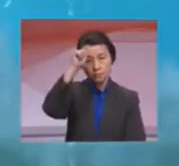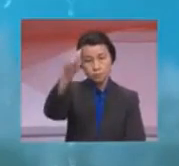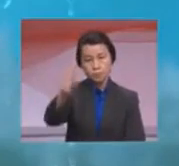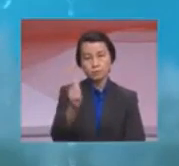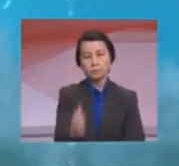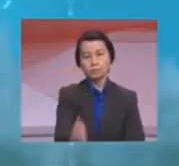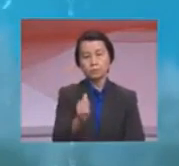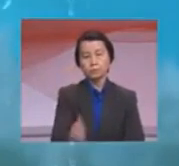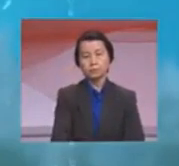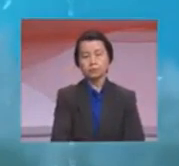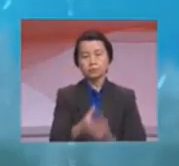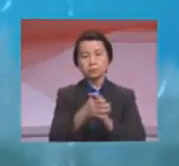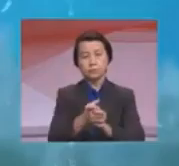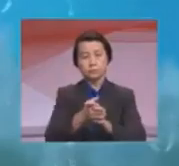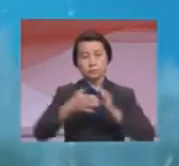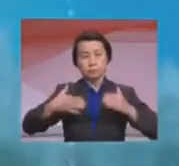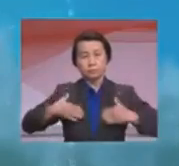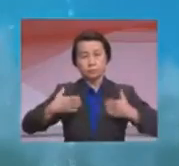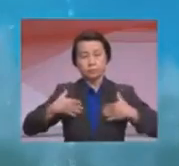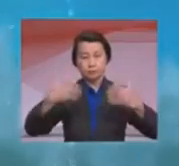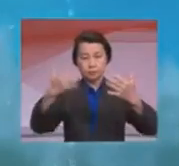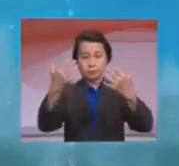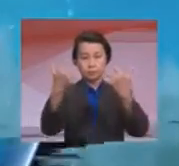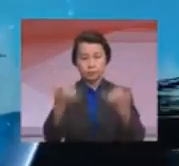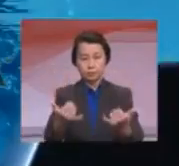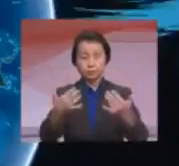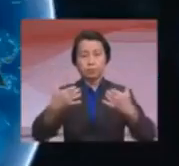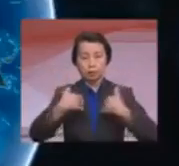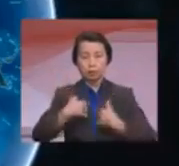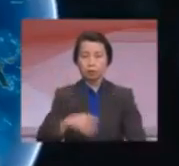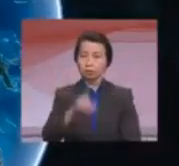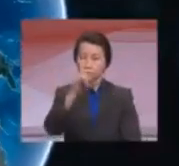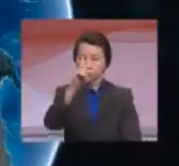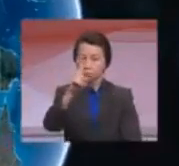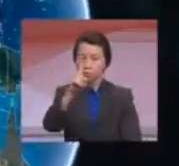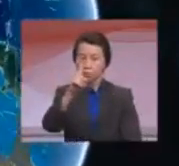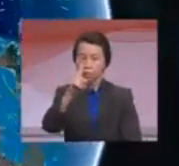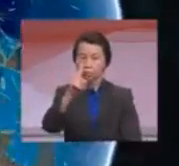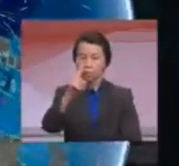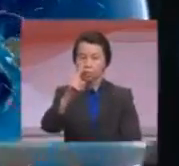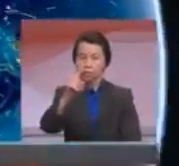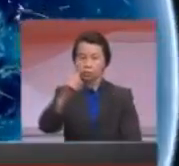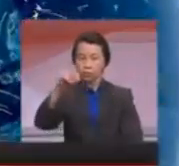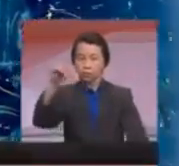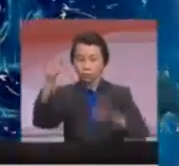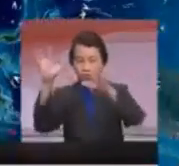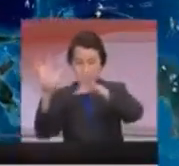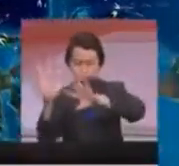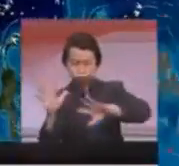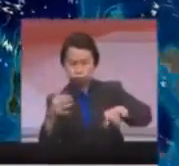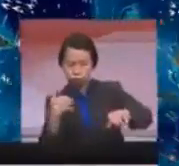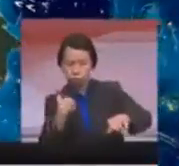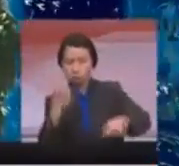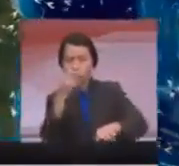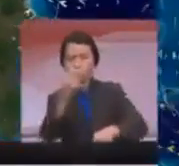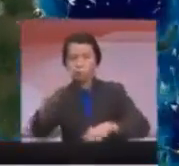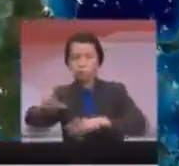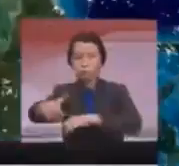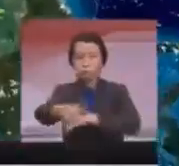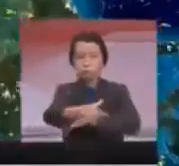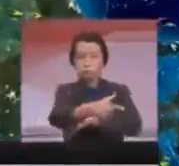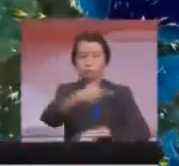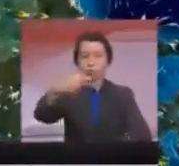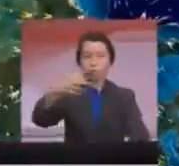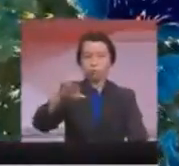Assalamualaikum dan salam sejahtera. Pada ketika ini, terdapat satu lekukan tropika yang kini sedang berada di timur laut Ho Chi